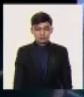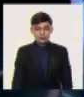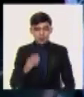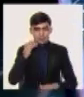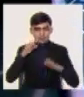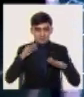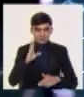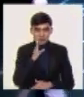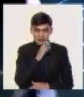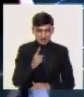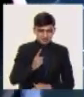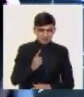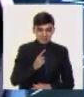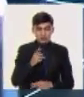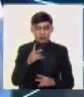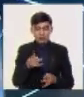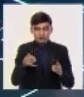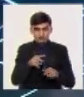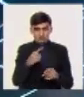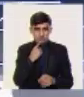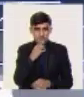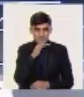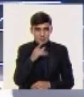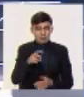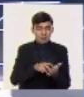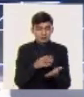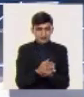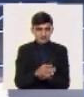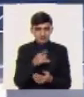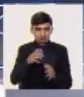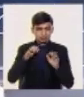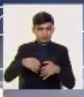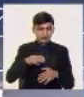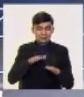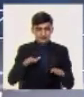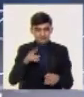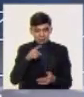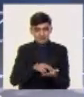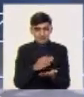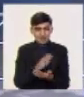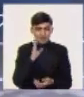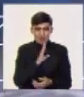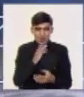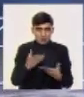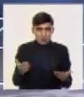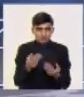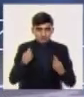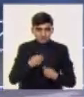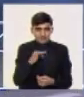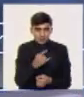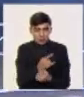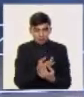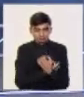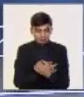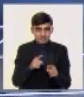В Алматы мать-одиночка, оказавшаяся в сложной ситуации, боится, что у нее заберут детей. Женщину в легкой одежде на морозе с малышом в руках